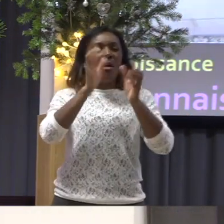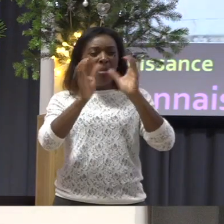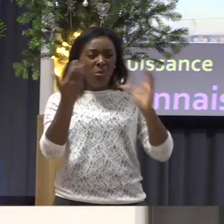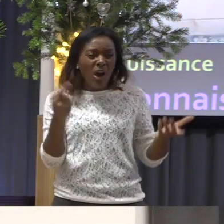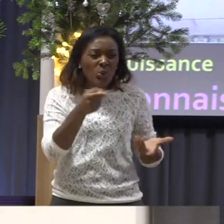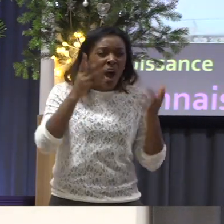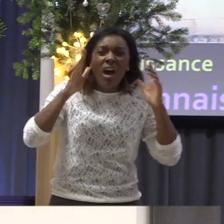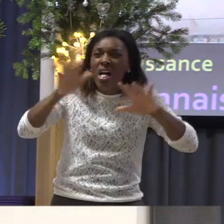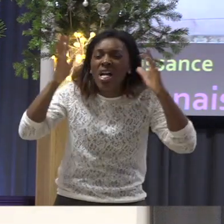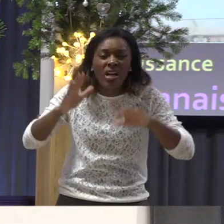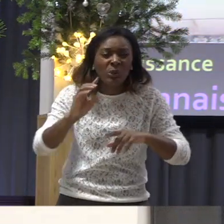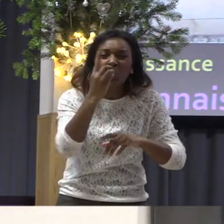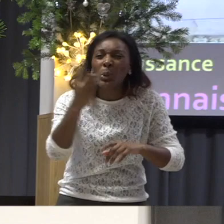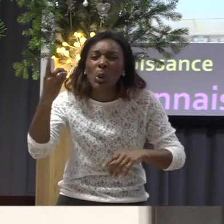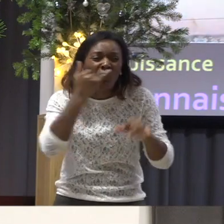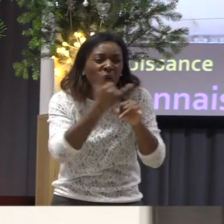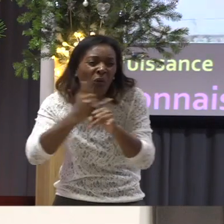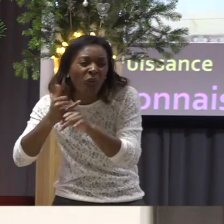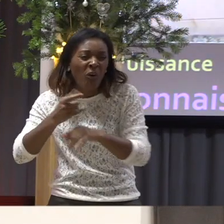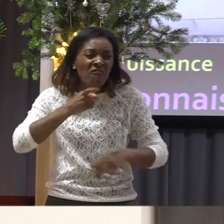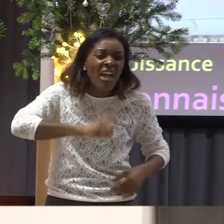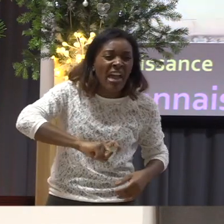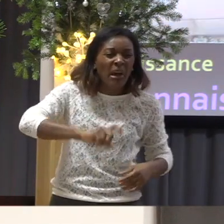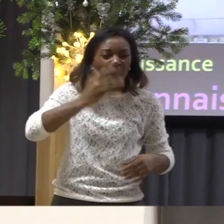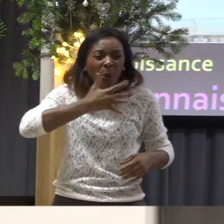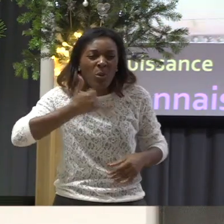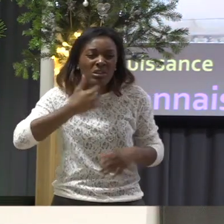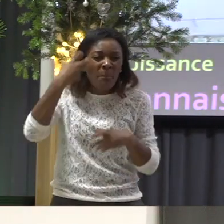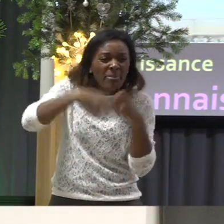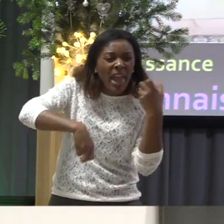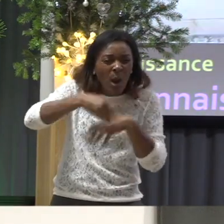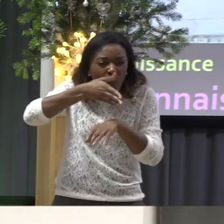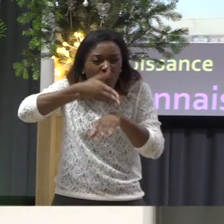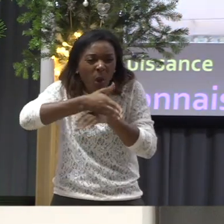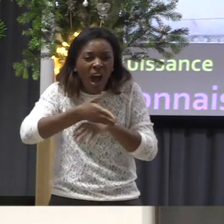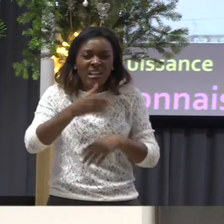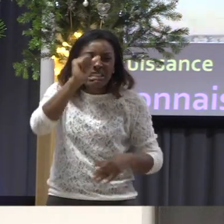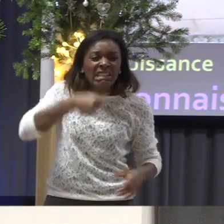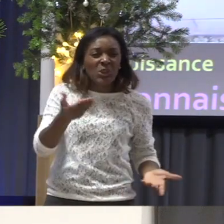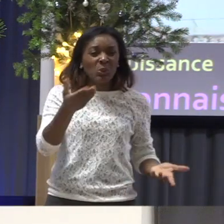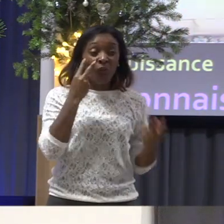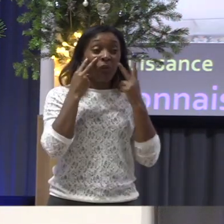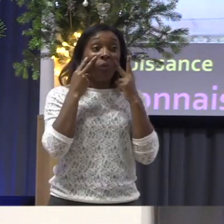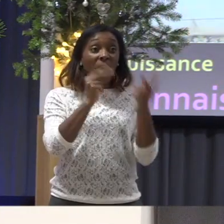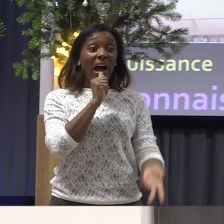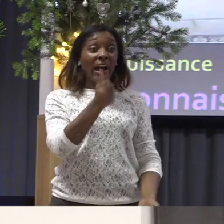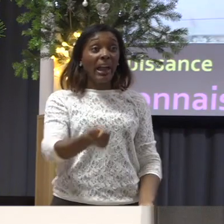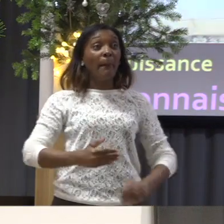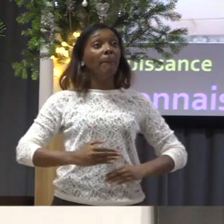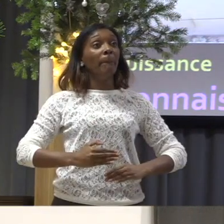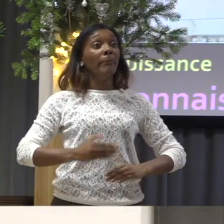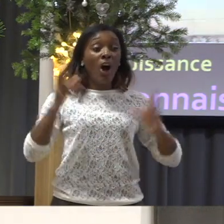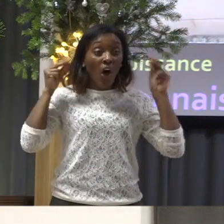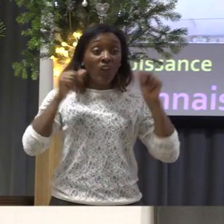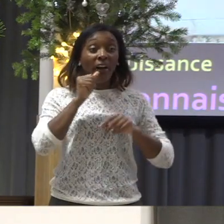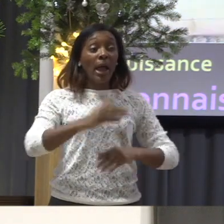d'argent, d'or, d'airain, de fer, de bois et de pierre qui ne voient point, qui n'entendent point et